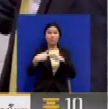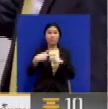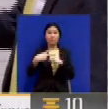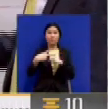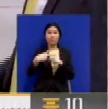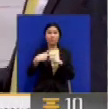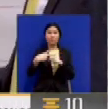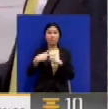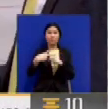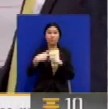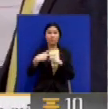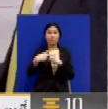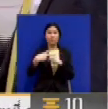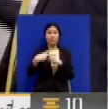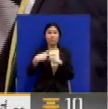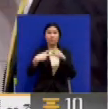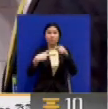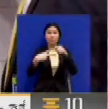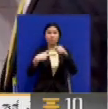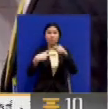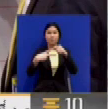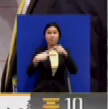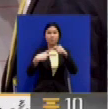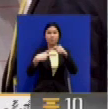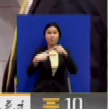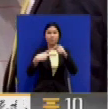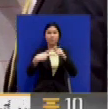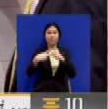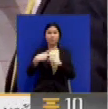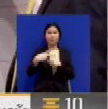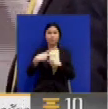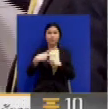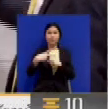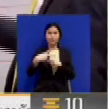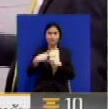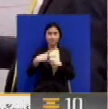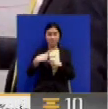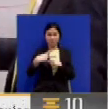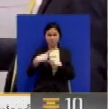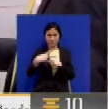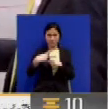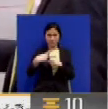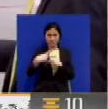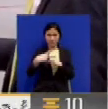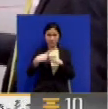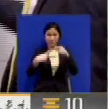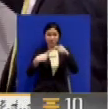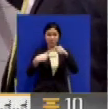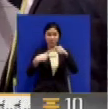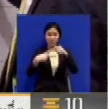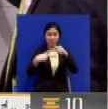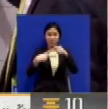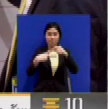แล้วเนี่ยถ้ายังมีโอกาสได้อยู่น ะ สนุกอ่ะถึงแม้เพื่อไทยจะไม่มีพวก